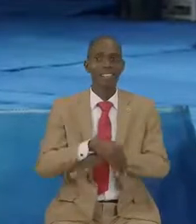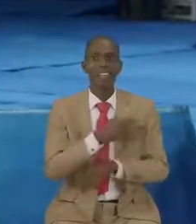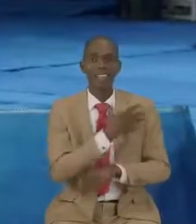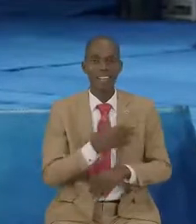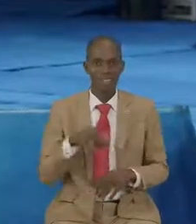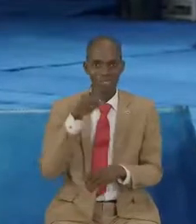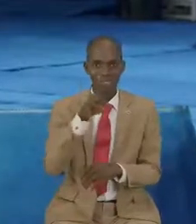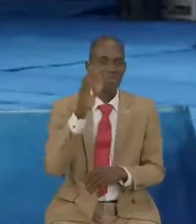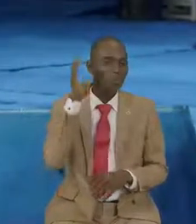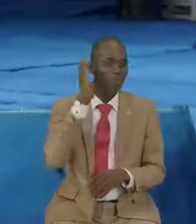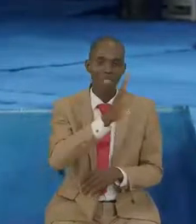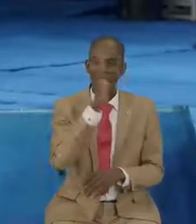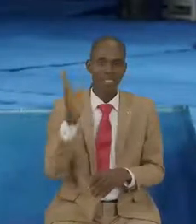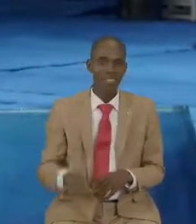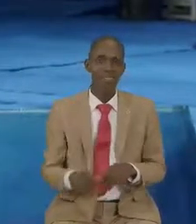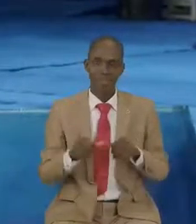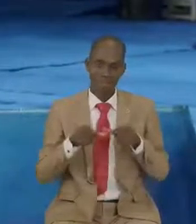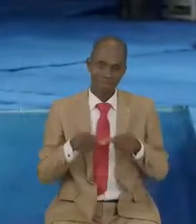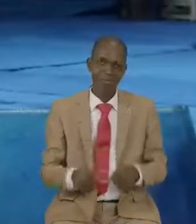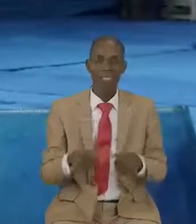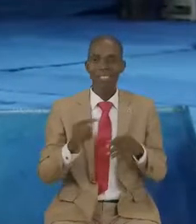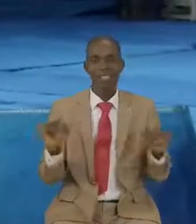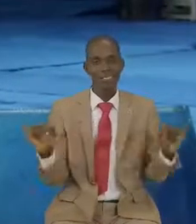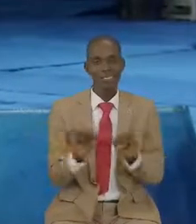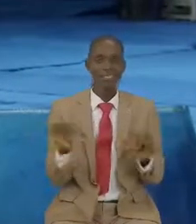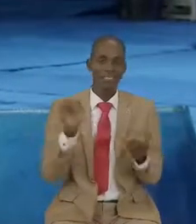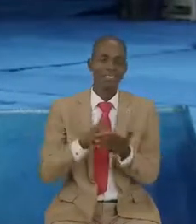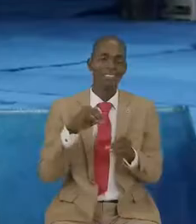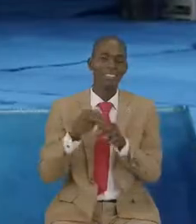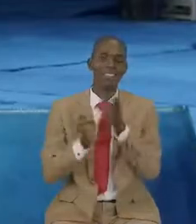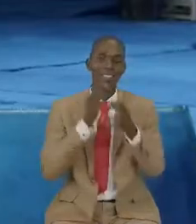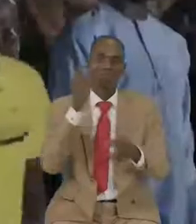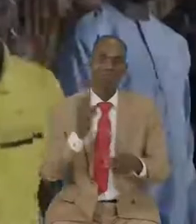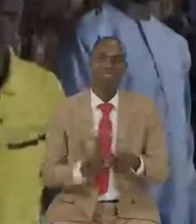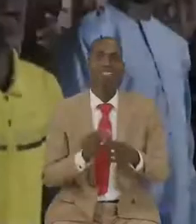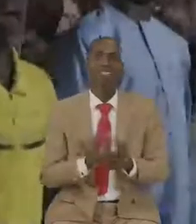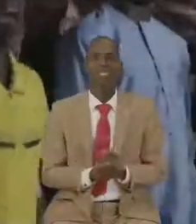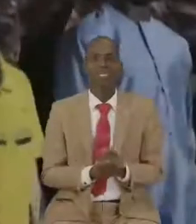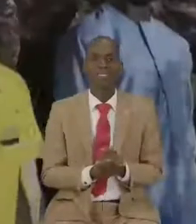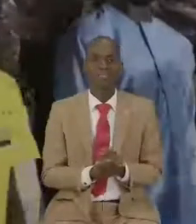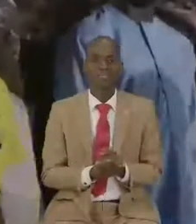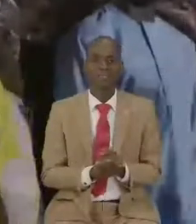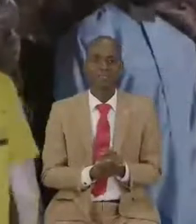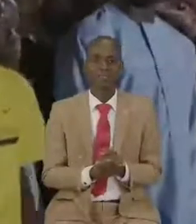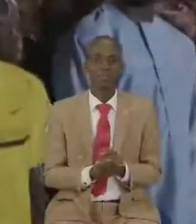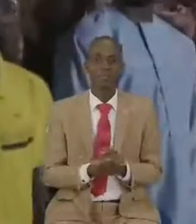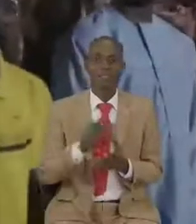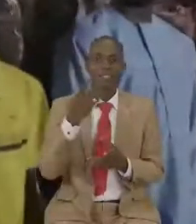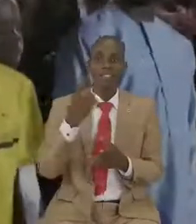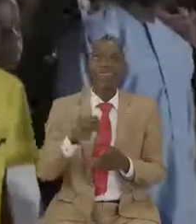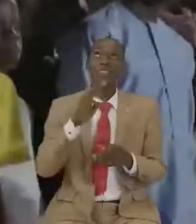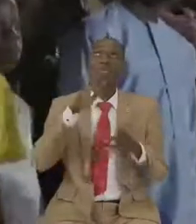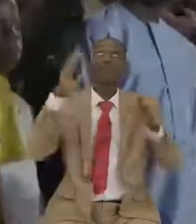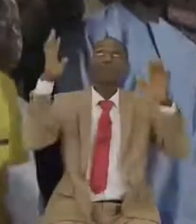La puissance de Dieu est ici ce soir et vous n'allez jamais rester les mêmes au